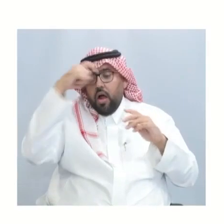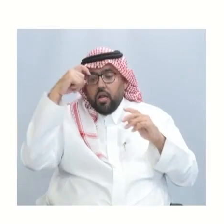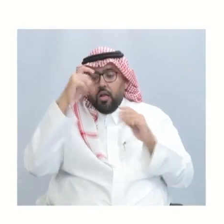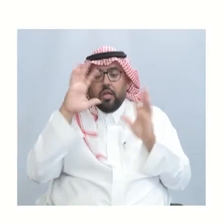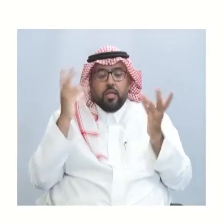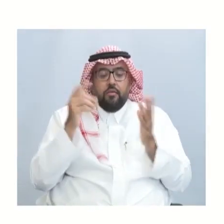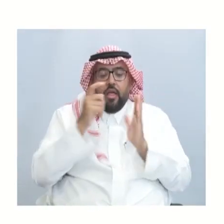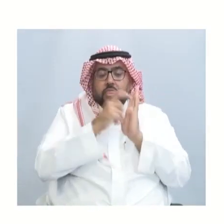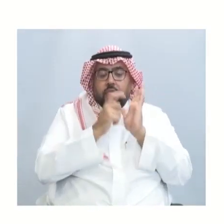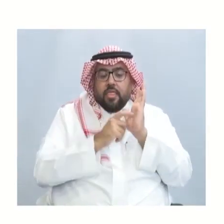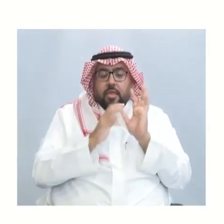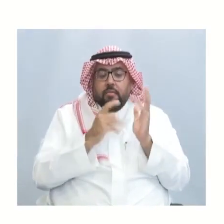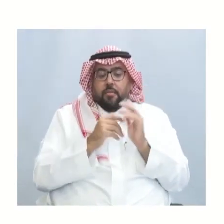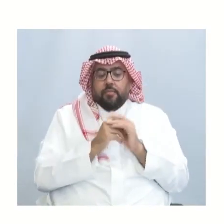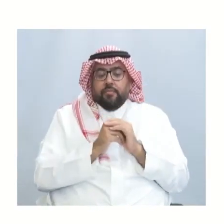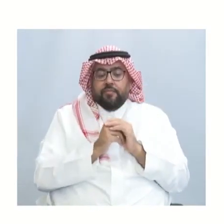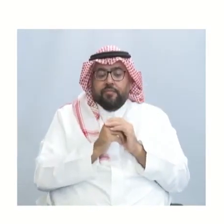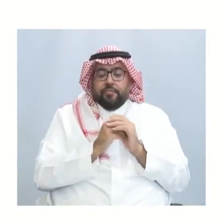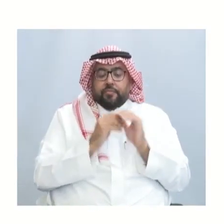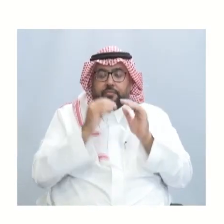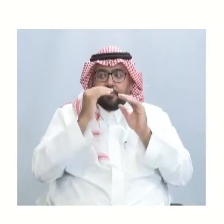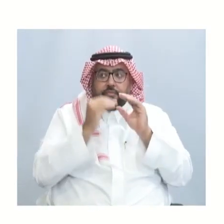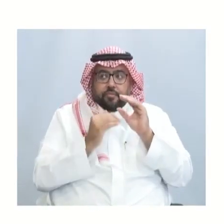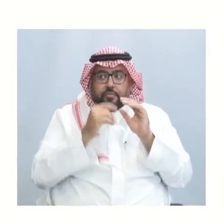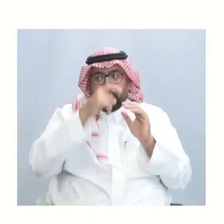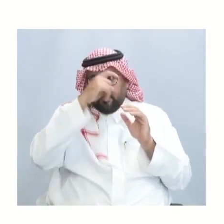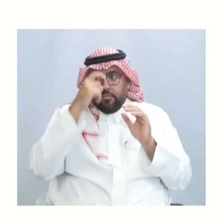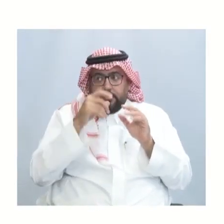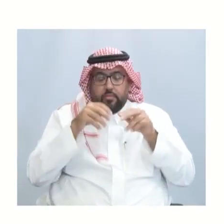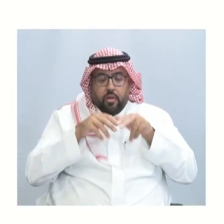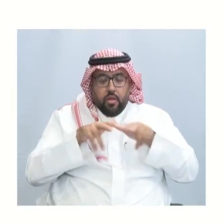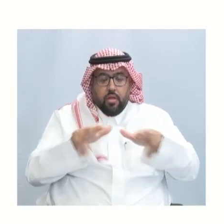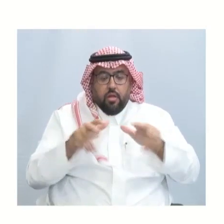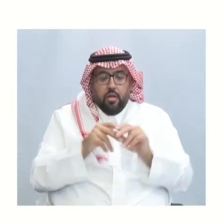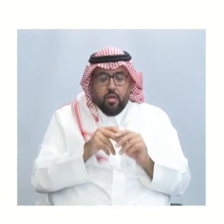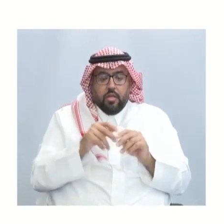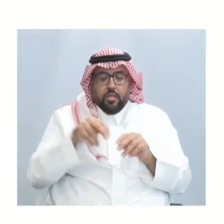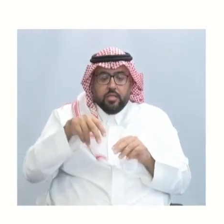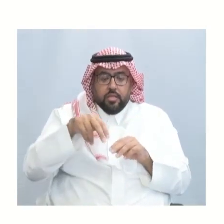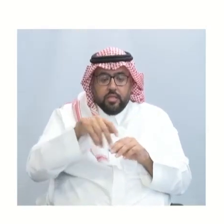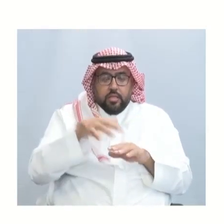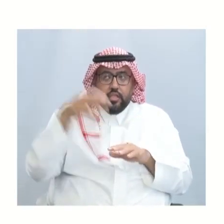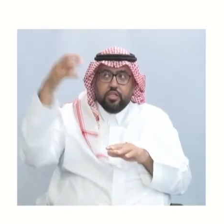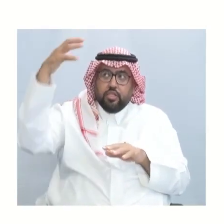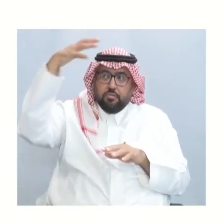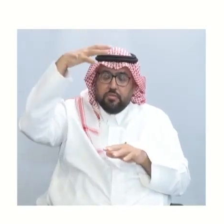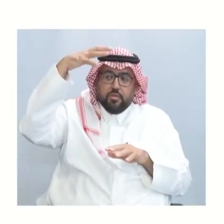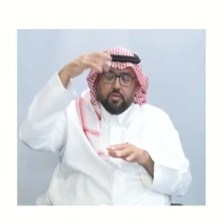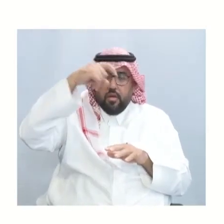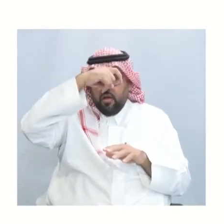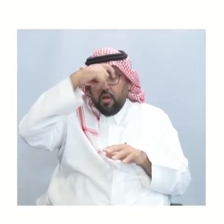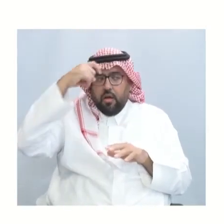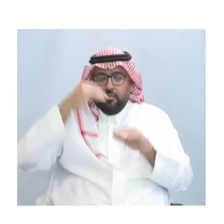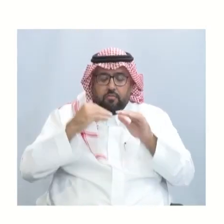الحراري السلوكي للزواحف عندما تنخفض درجه حراره الجسم تخرج الزواحف تسير تحت اشعه الشمس اللي رفع درجه